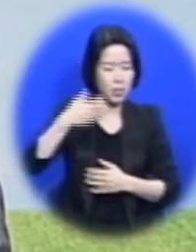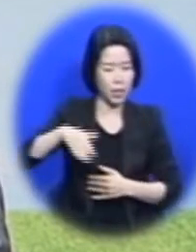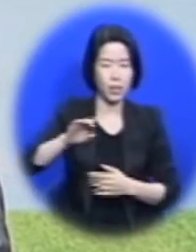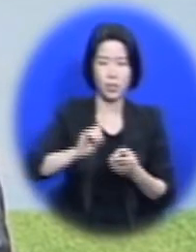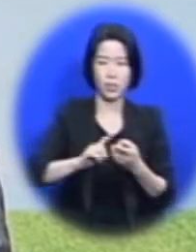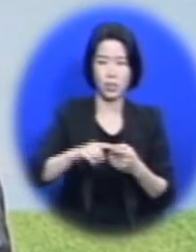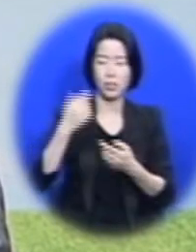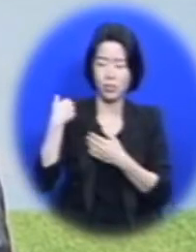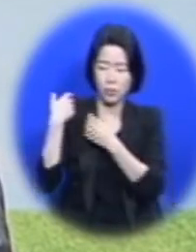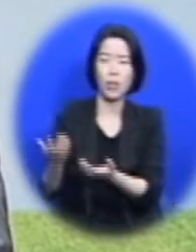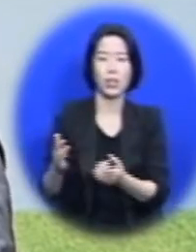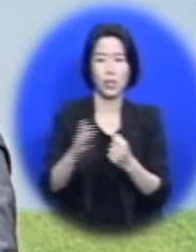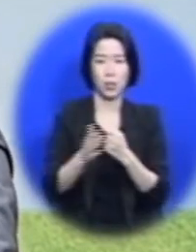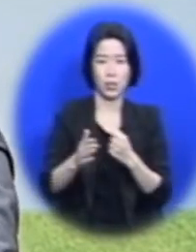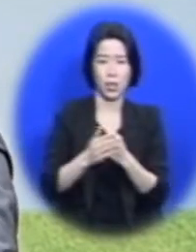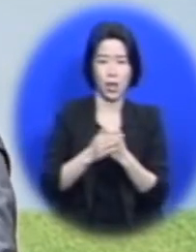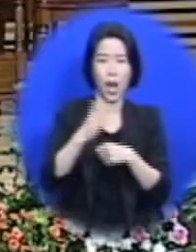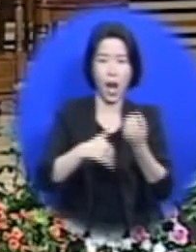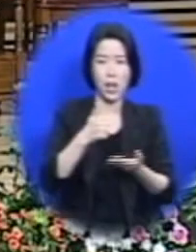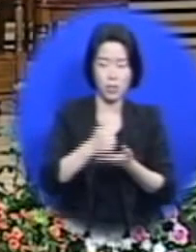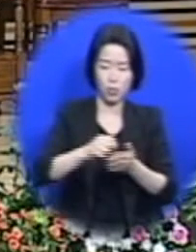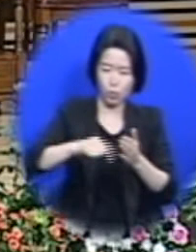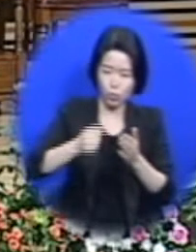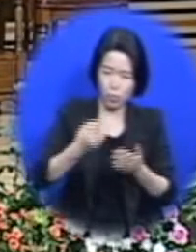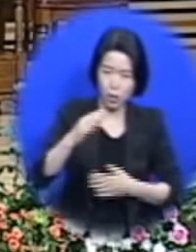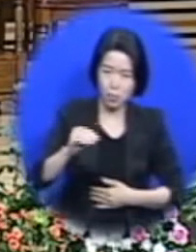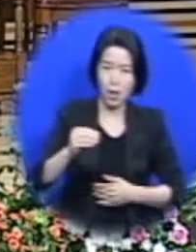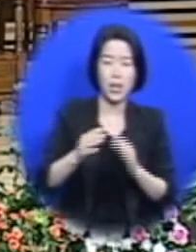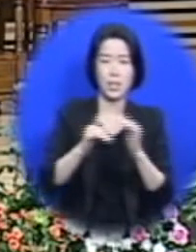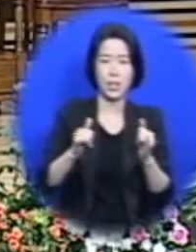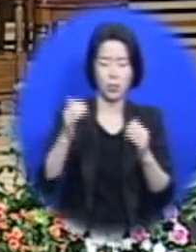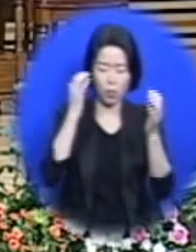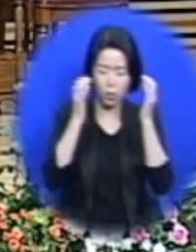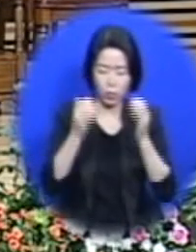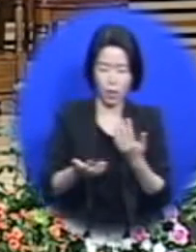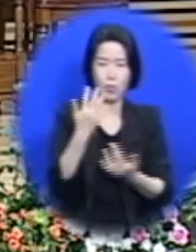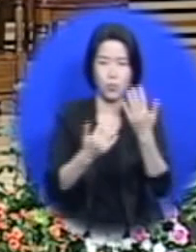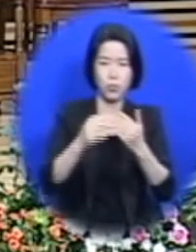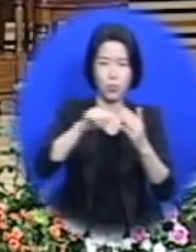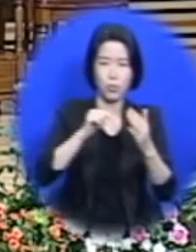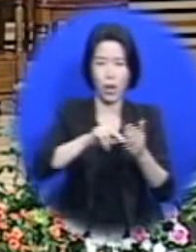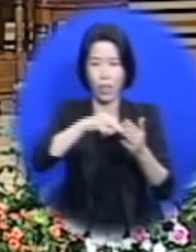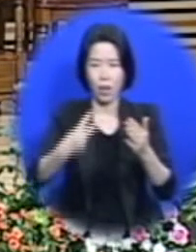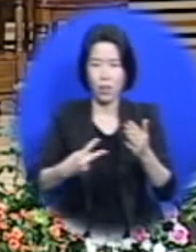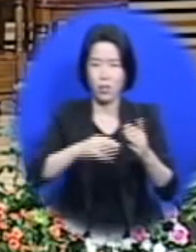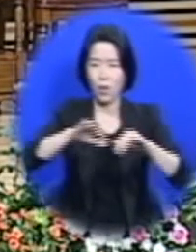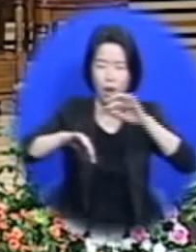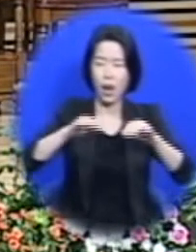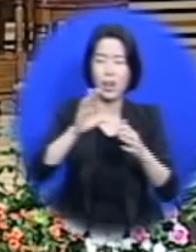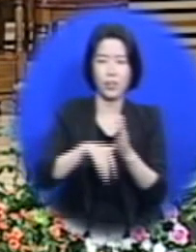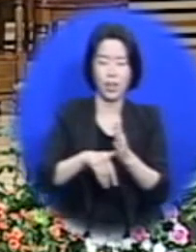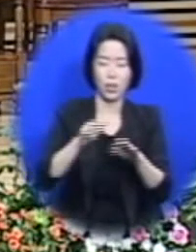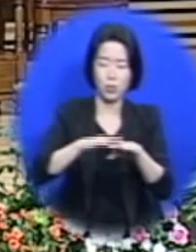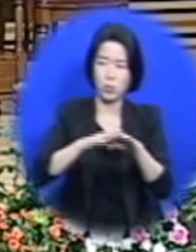놓아두시기 때문이다. 하나님은 수백만의 사람들이 고통의 풀무불 속에 떨어져 허우적거릴 때 손끝